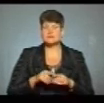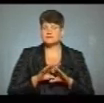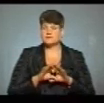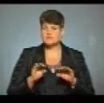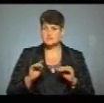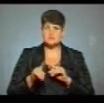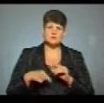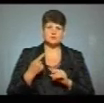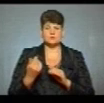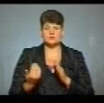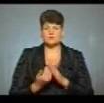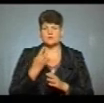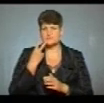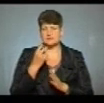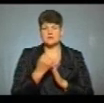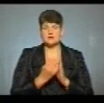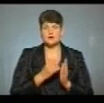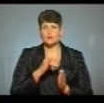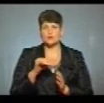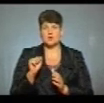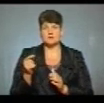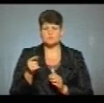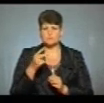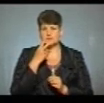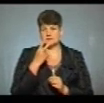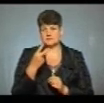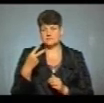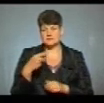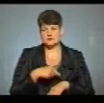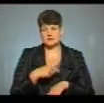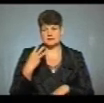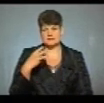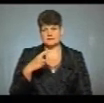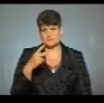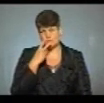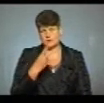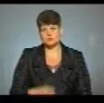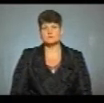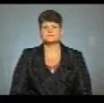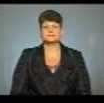все. Наступний випуск новин на телеканалі ЮА Тернопіль. Дивіться о 20:30. Побачимось.